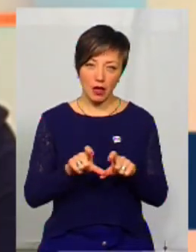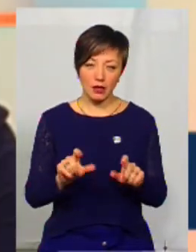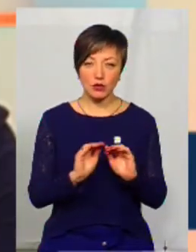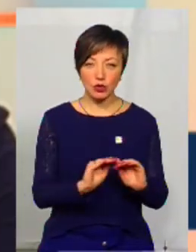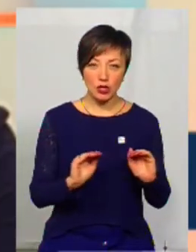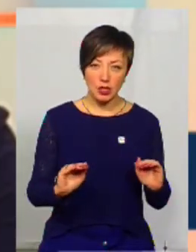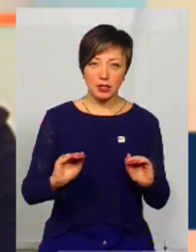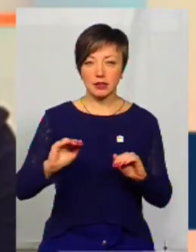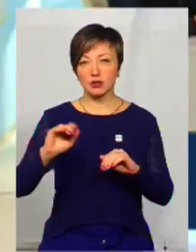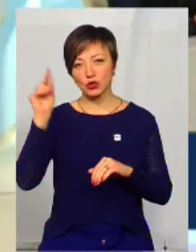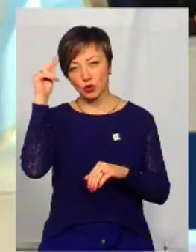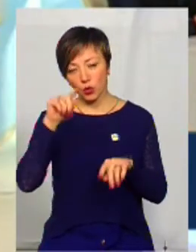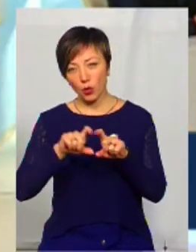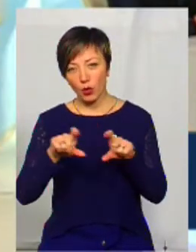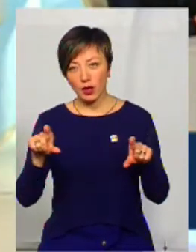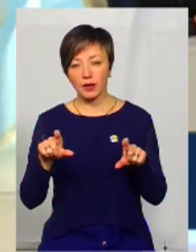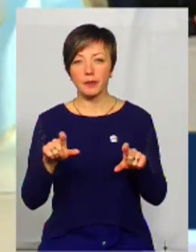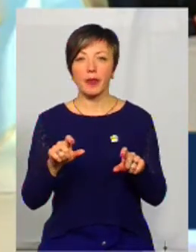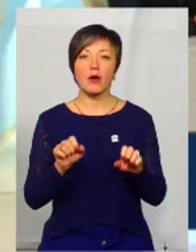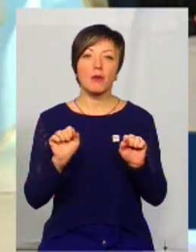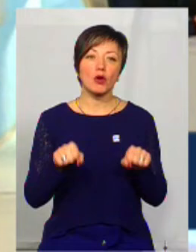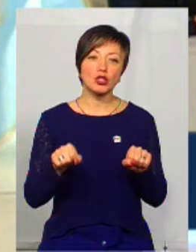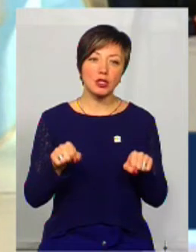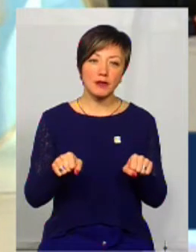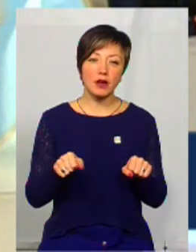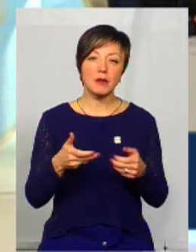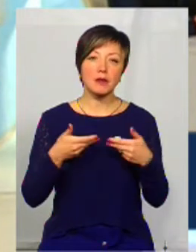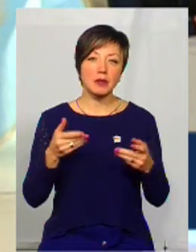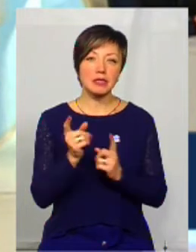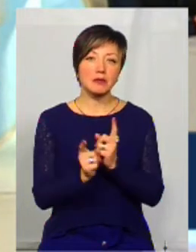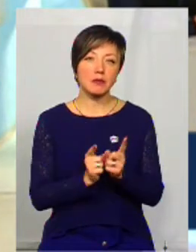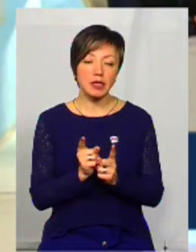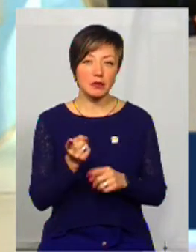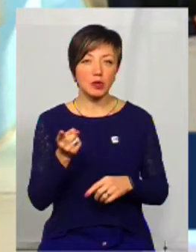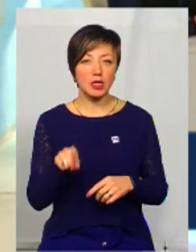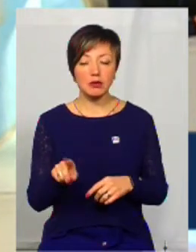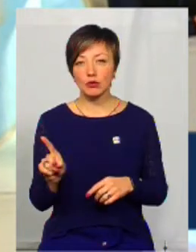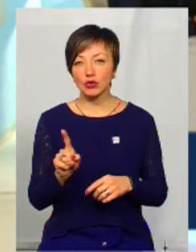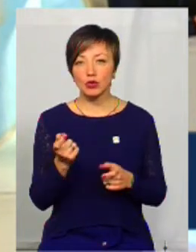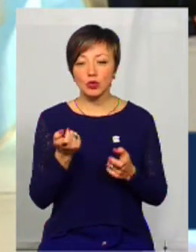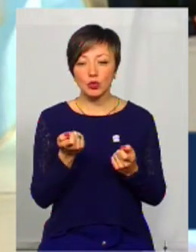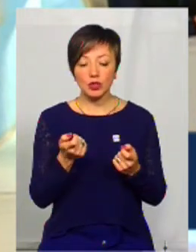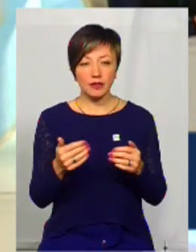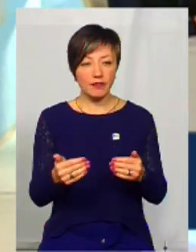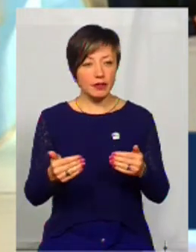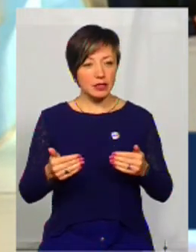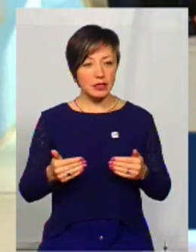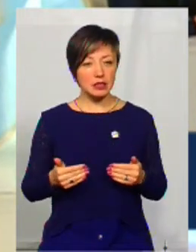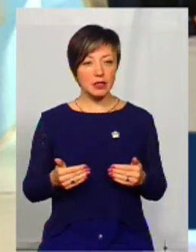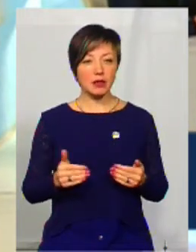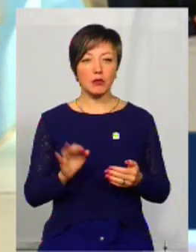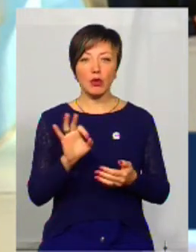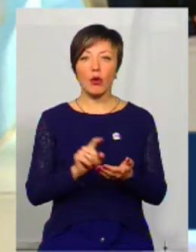в дошкільних, і в закладах загальної середньої освіти. Можливо, ми змінимо і тим, що трошки відійдемо від того, що